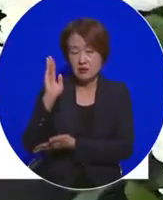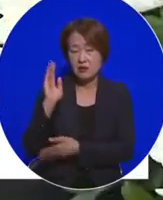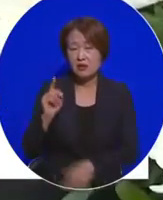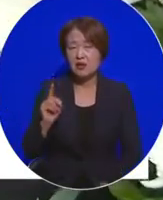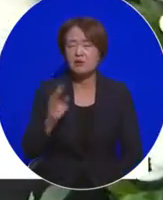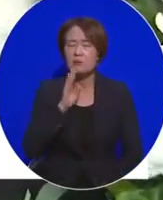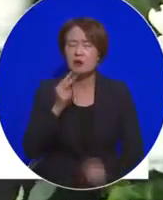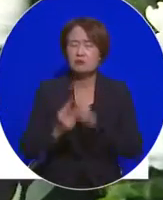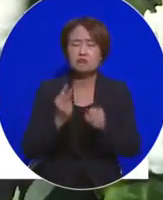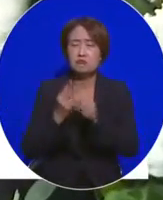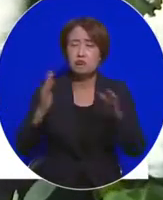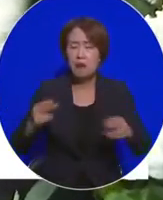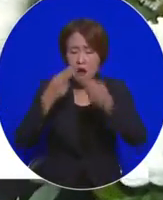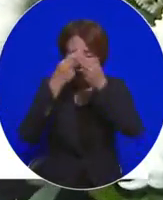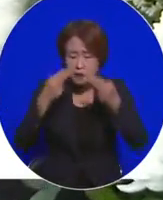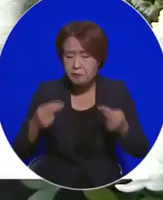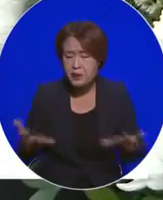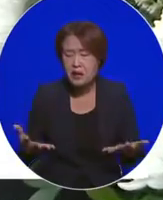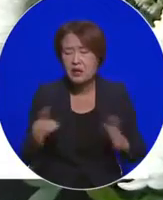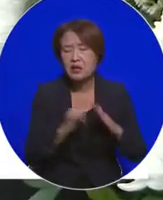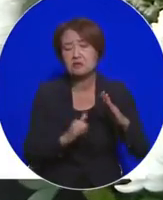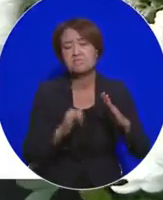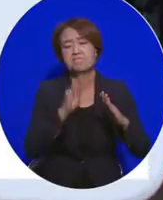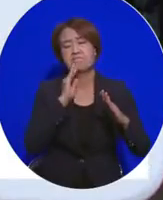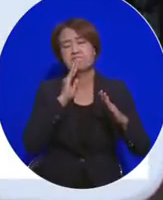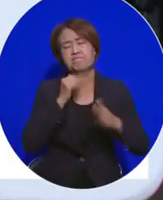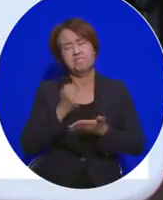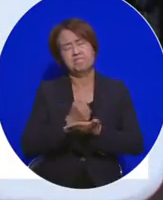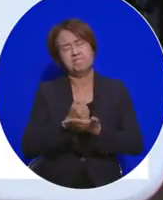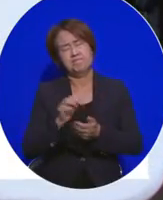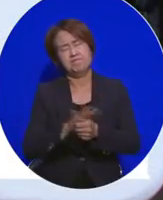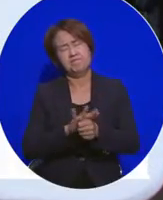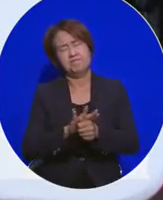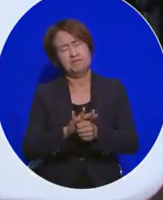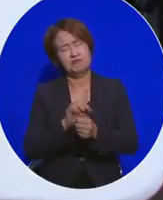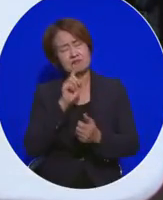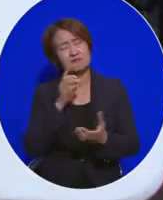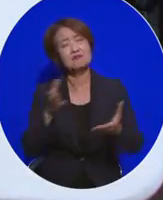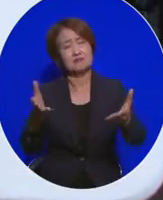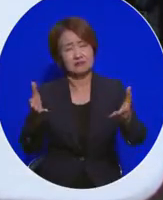동안 장례도 치르지 못한 유가족께 다시 한번 깊은 위로의 말씀을 드린다고 말했습니다.